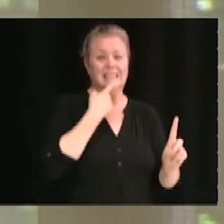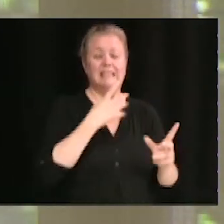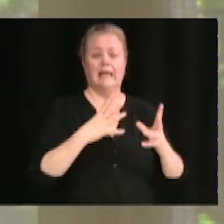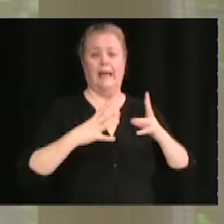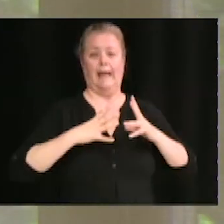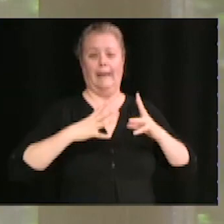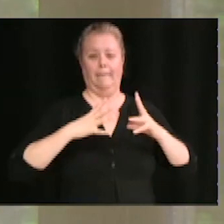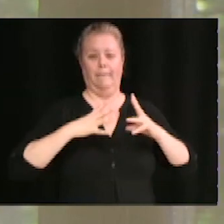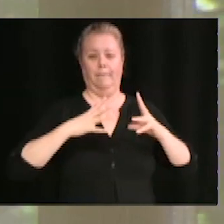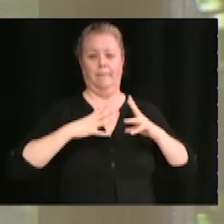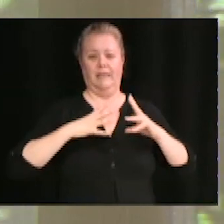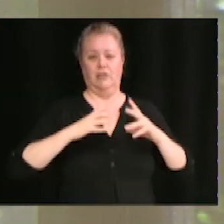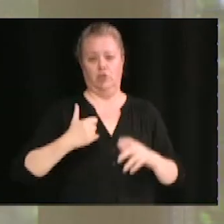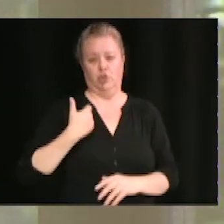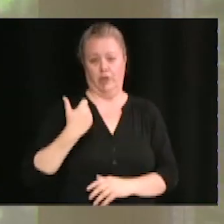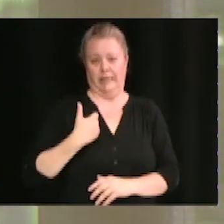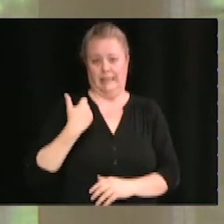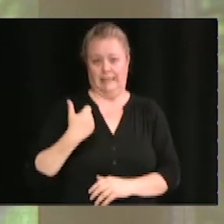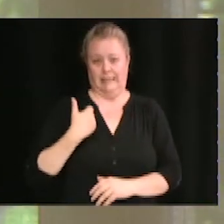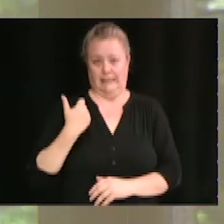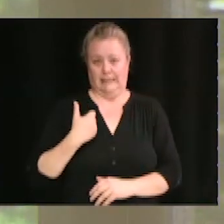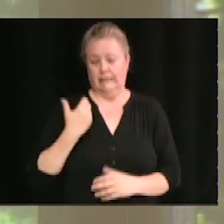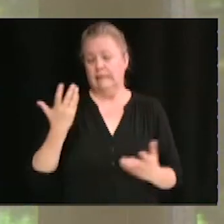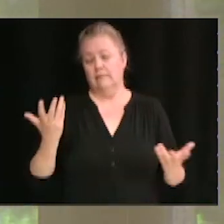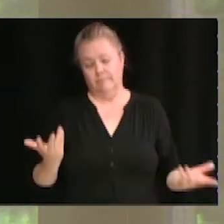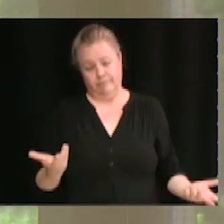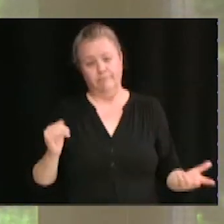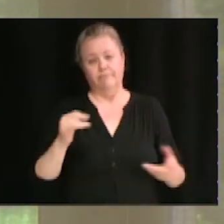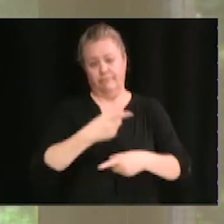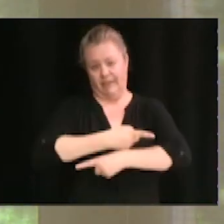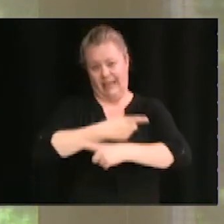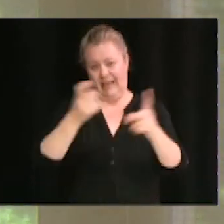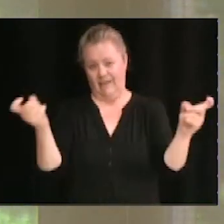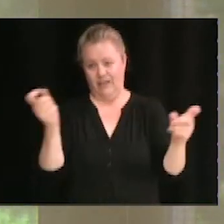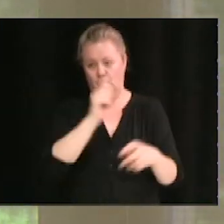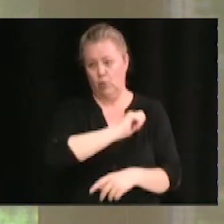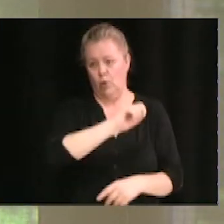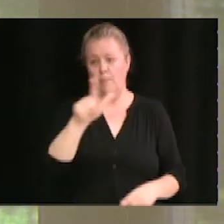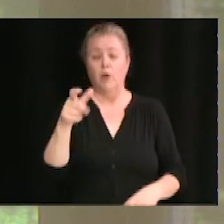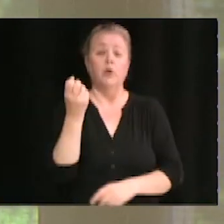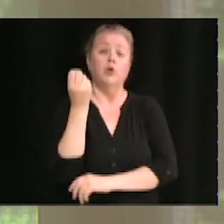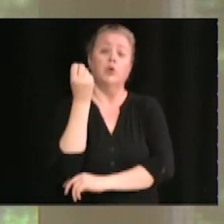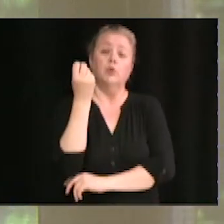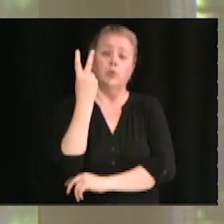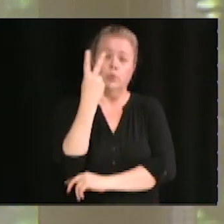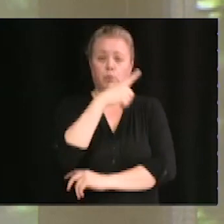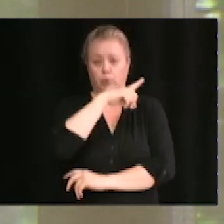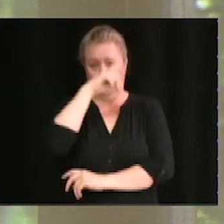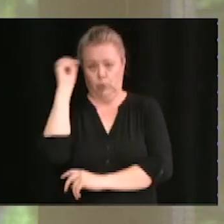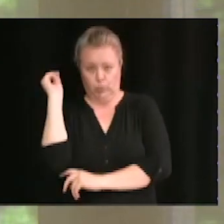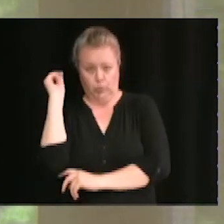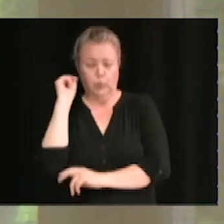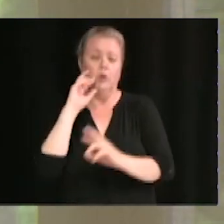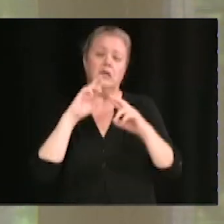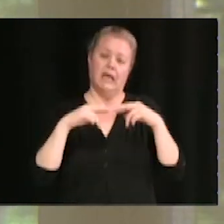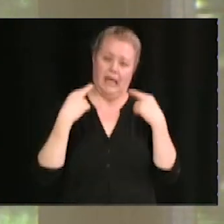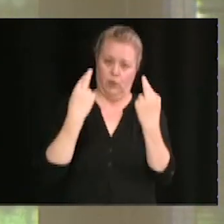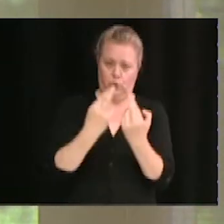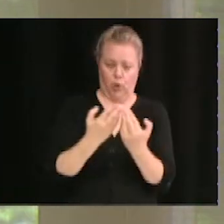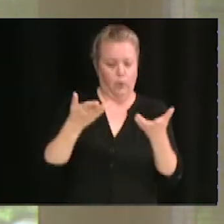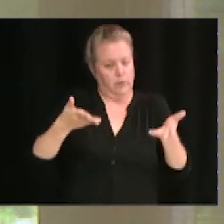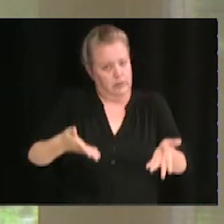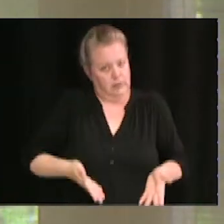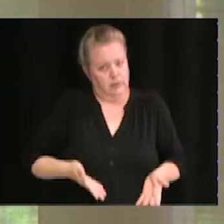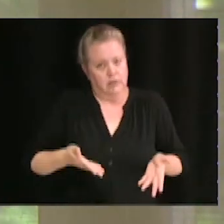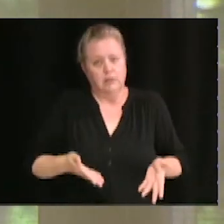Jeunesse. Alors, je pense que c'est une invitation à tout le monde. Le 12 août, séance ordinaire du Conseil municipal. va se